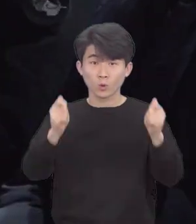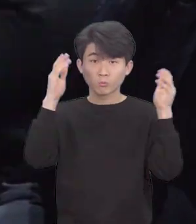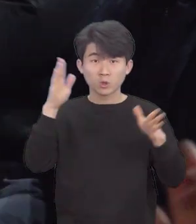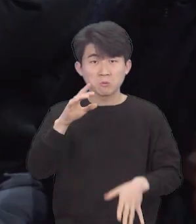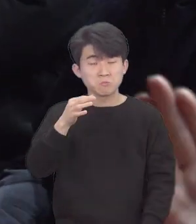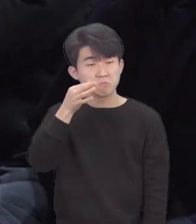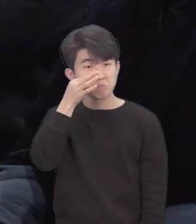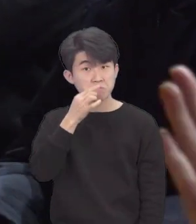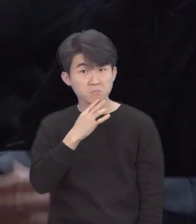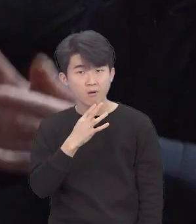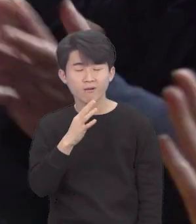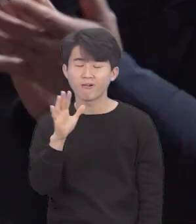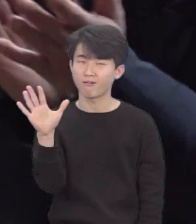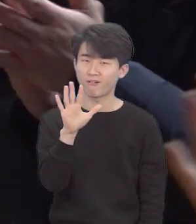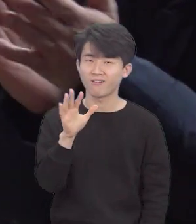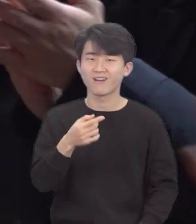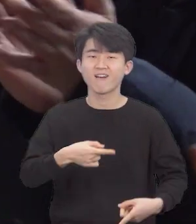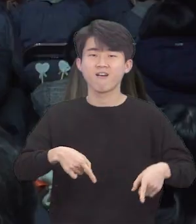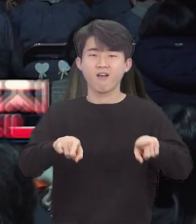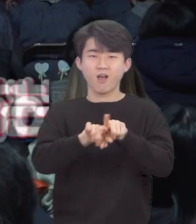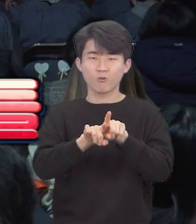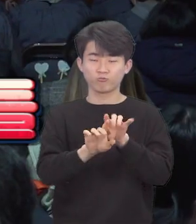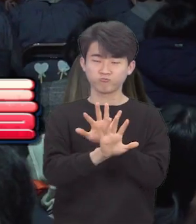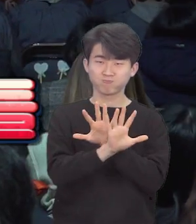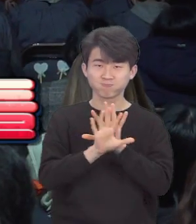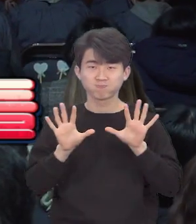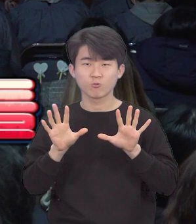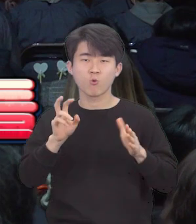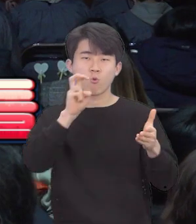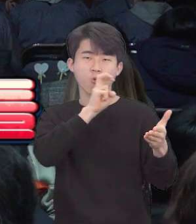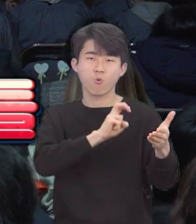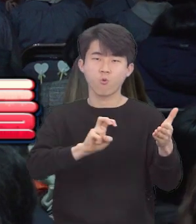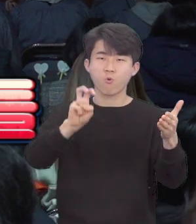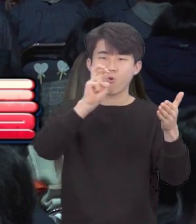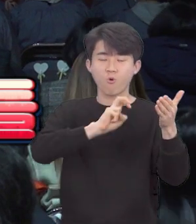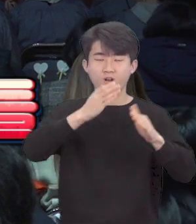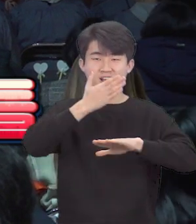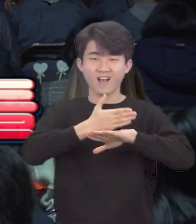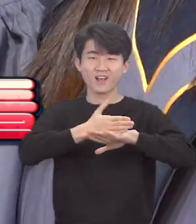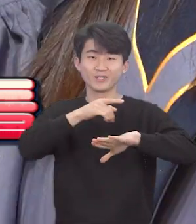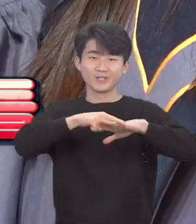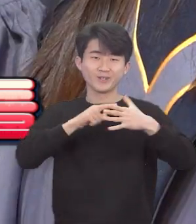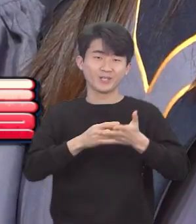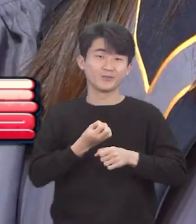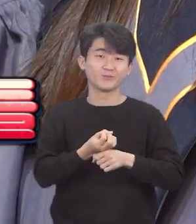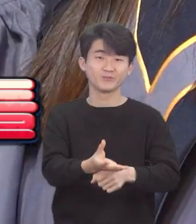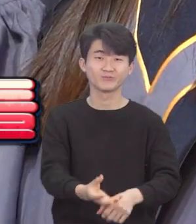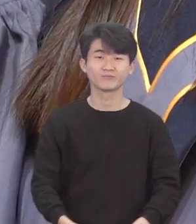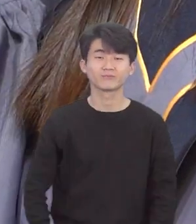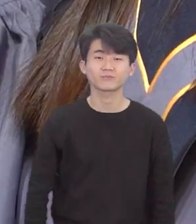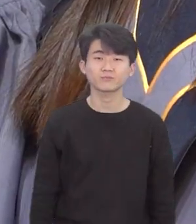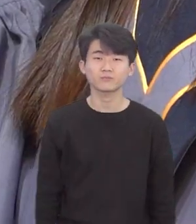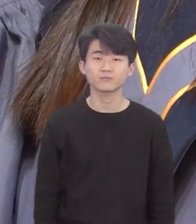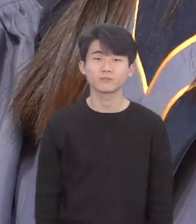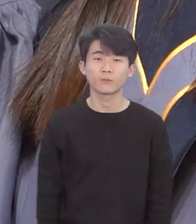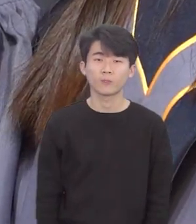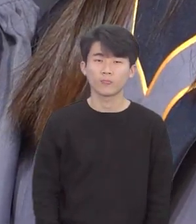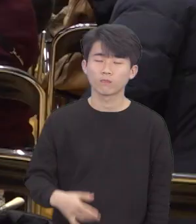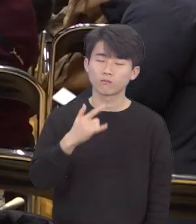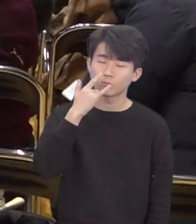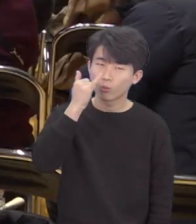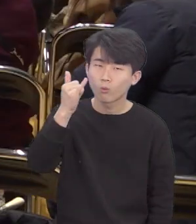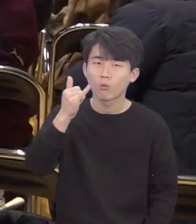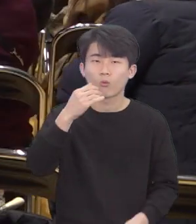졸업생들 역시 그냥 있을 수 없죠. 멋진 합찬으로 후배들에게 고마움을 전합니다.